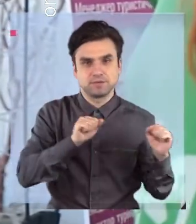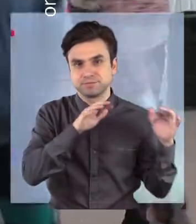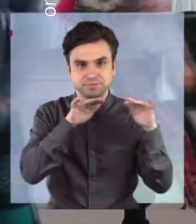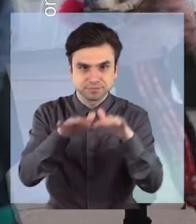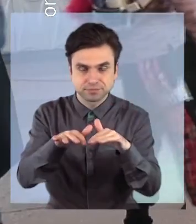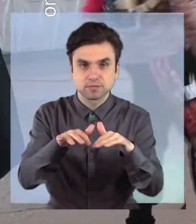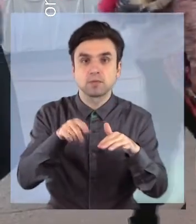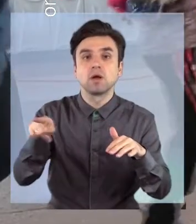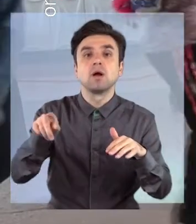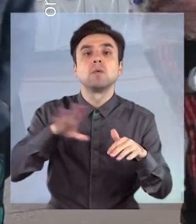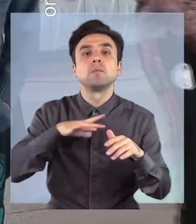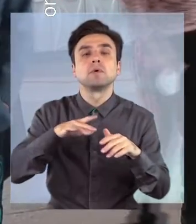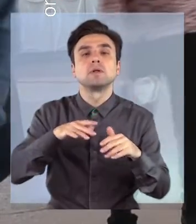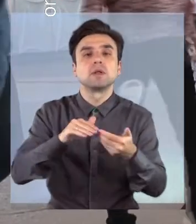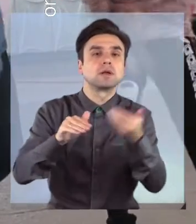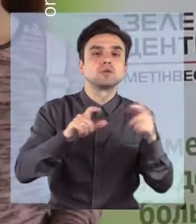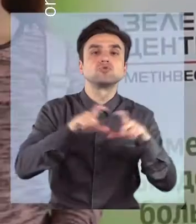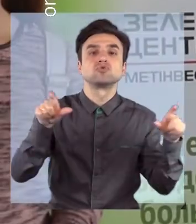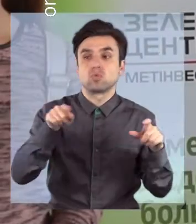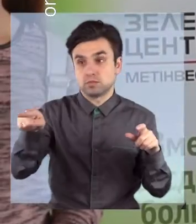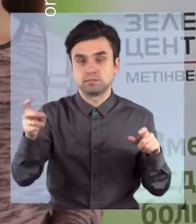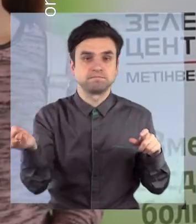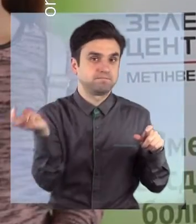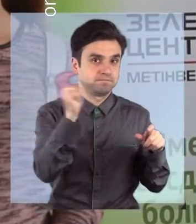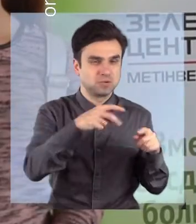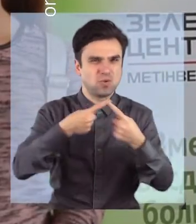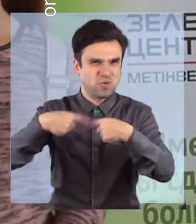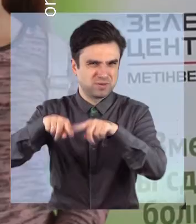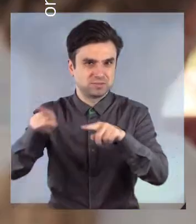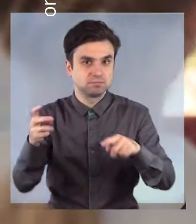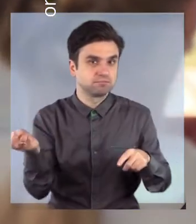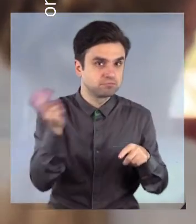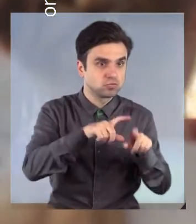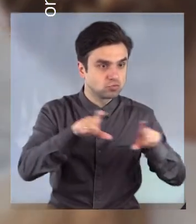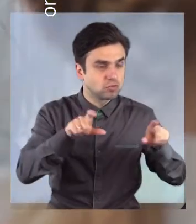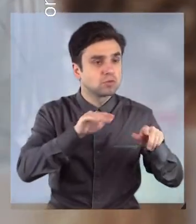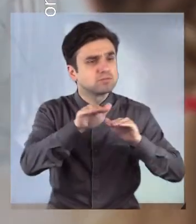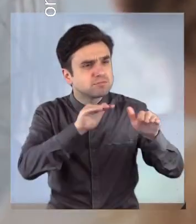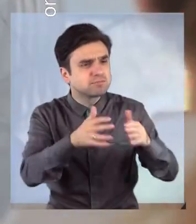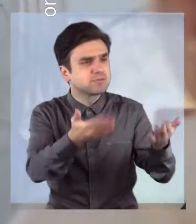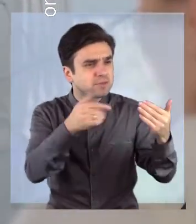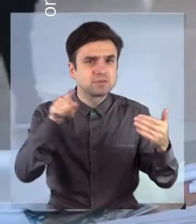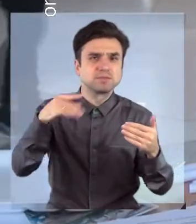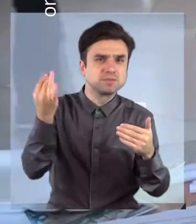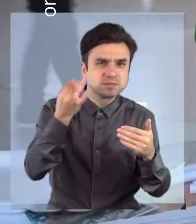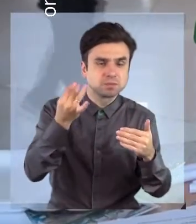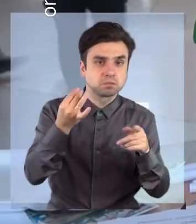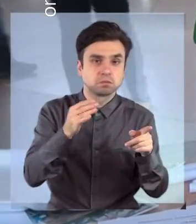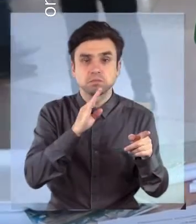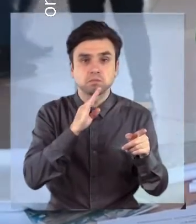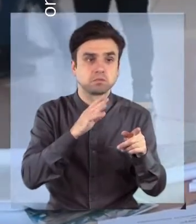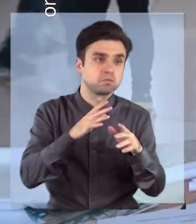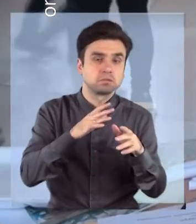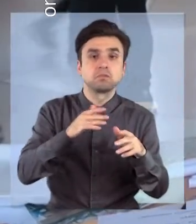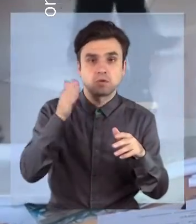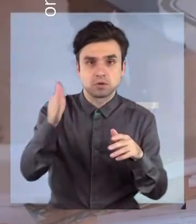освітній проєкт. Каже, що розповідь була настільки захопливою, що захотіли скоріше взяти участь. Про своє рішення не шкодує, адже Green League вже